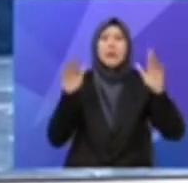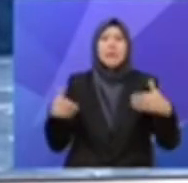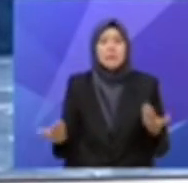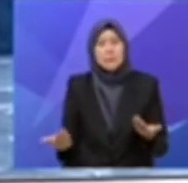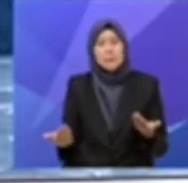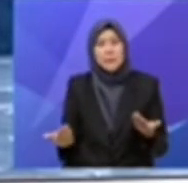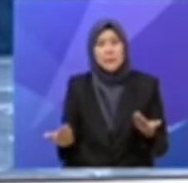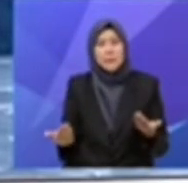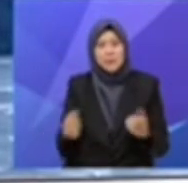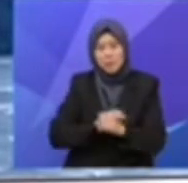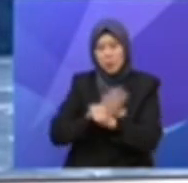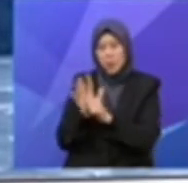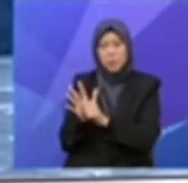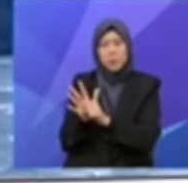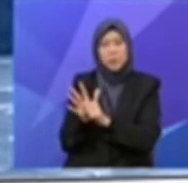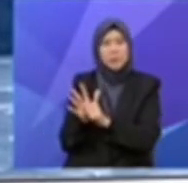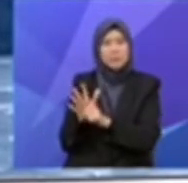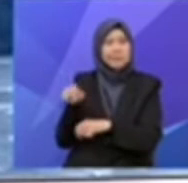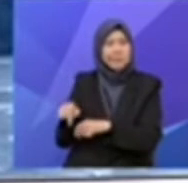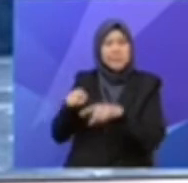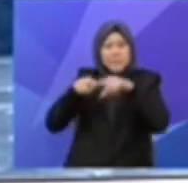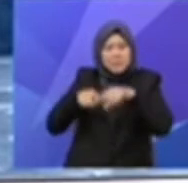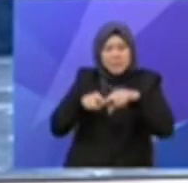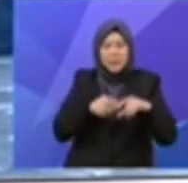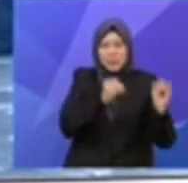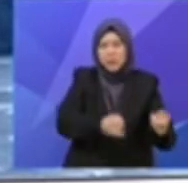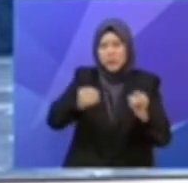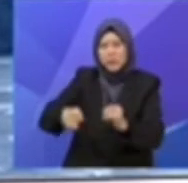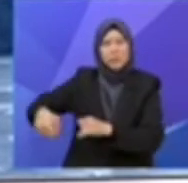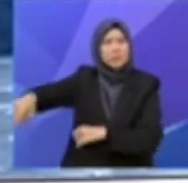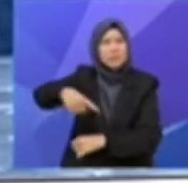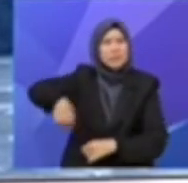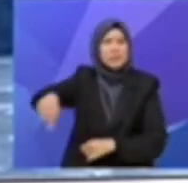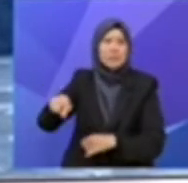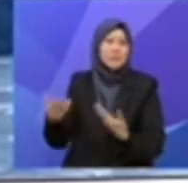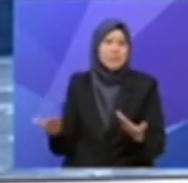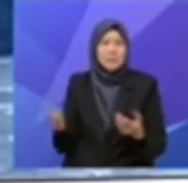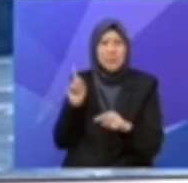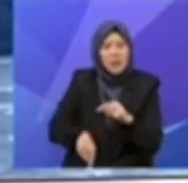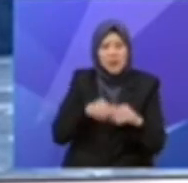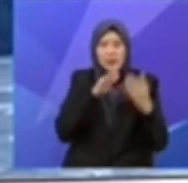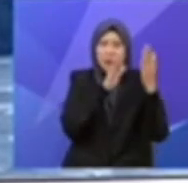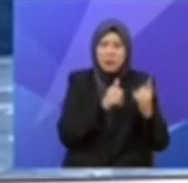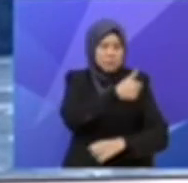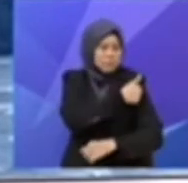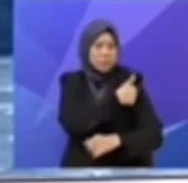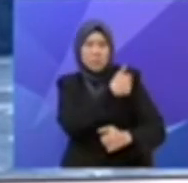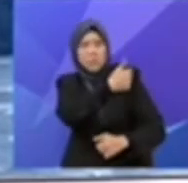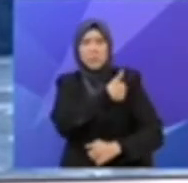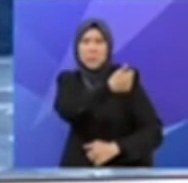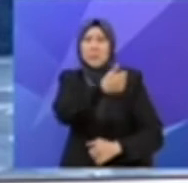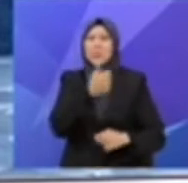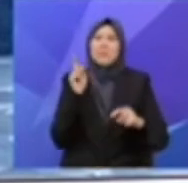segi hobi ini bergantung kepada kita selingkuh kita tidak boleh mengharapkan webkinz matematika